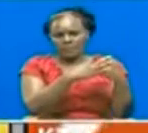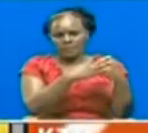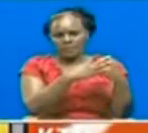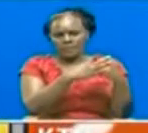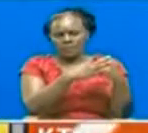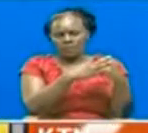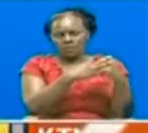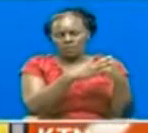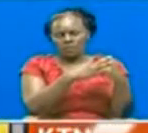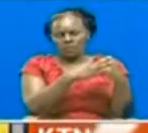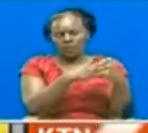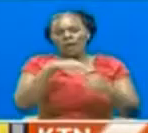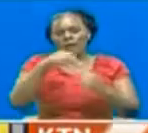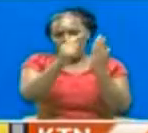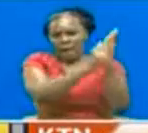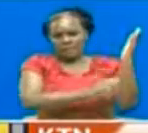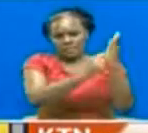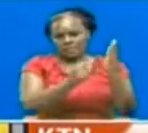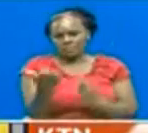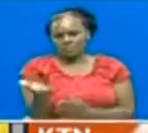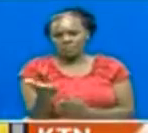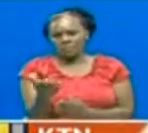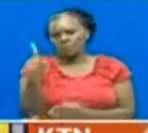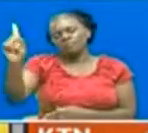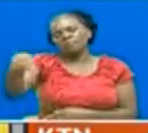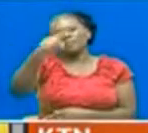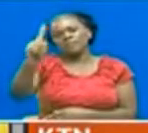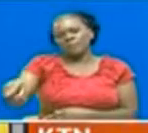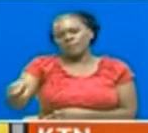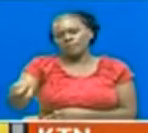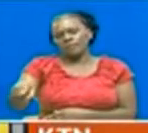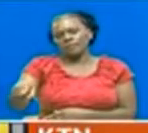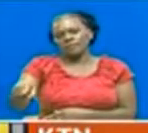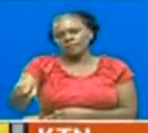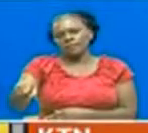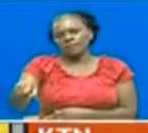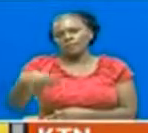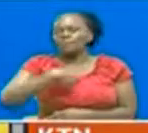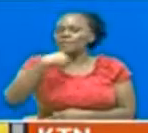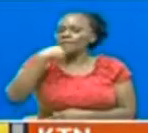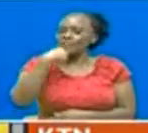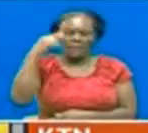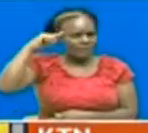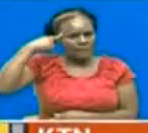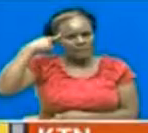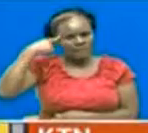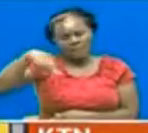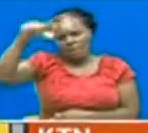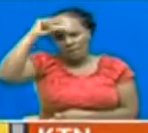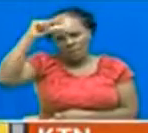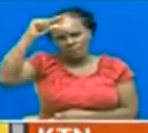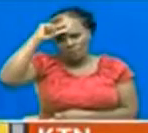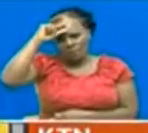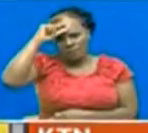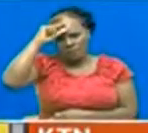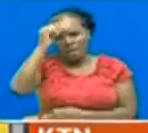in the law act was wrong, so to speak, and I think the government is going to